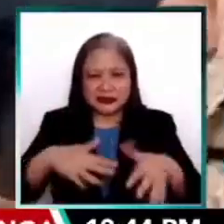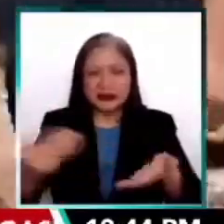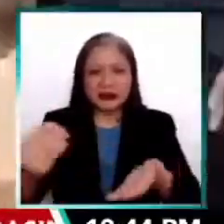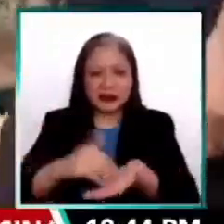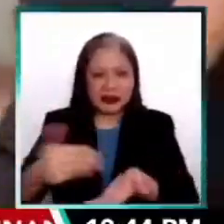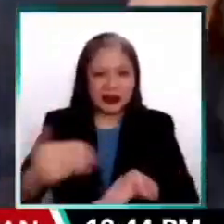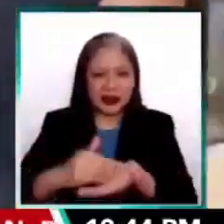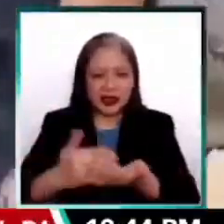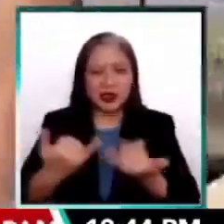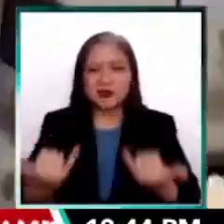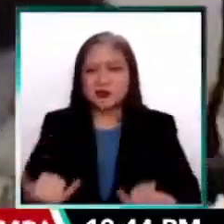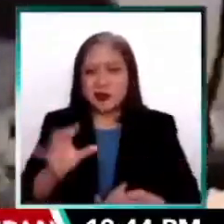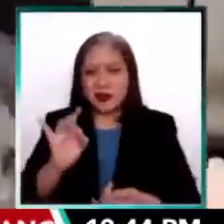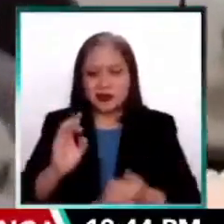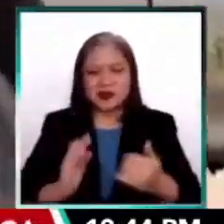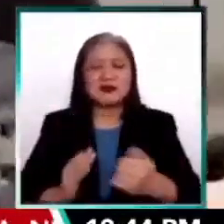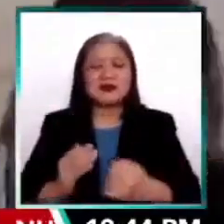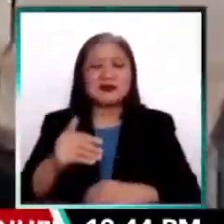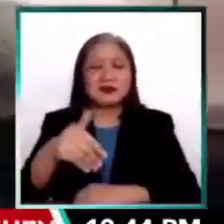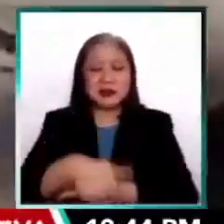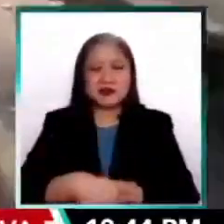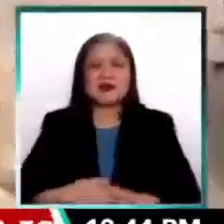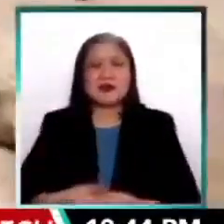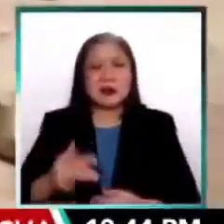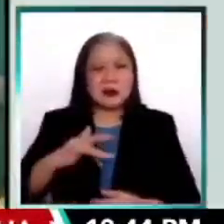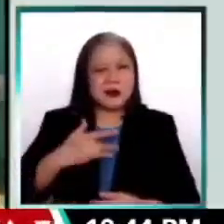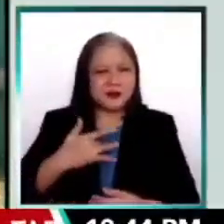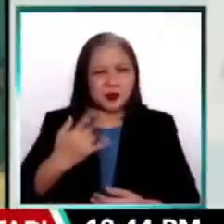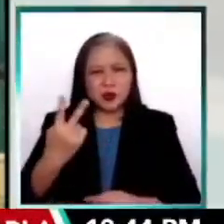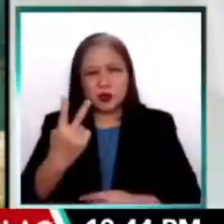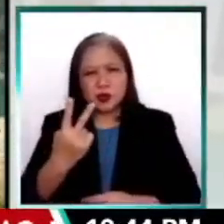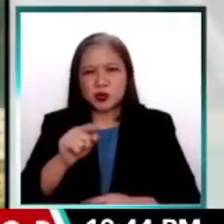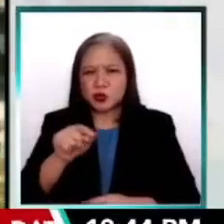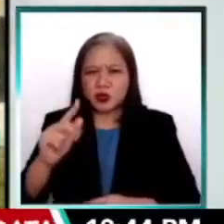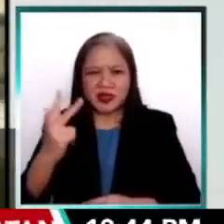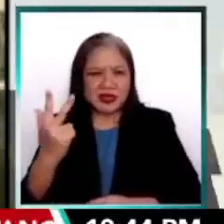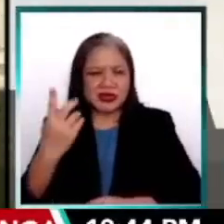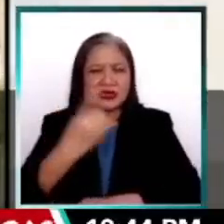raw makaramdam ito sa susunod na 2 hanggang 3 araw.